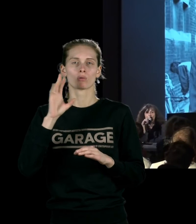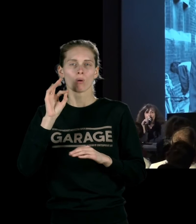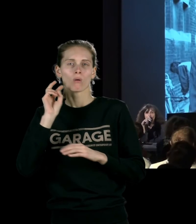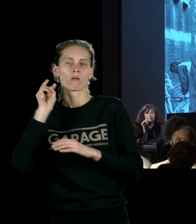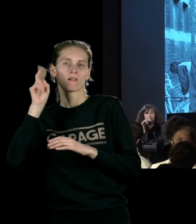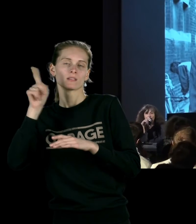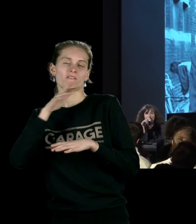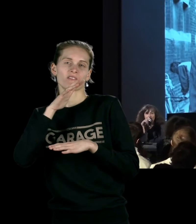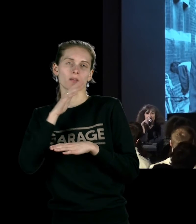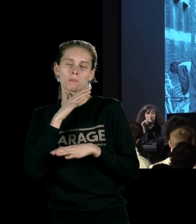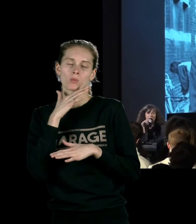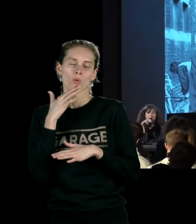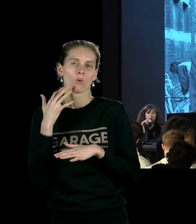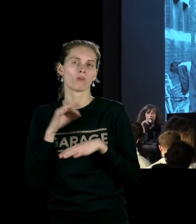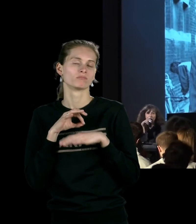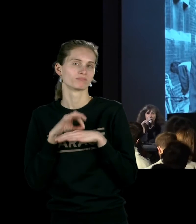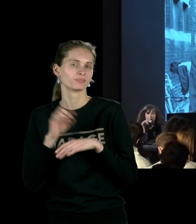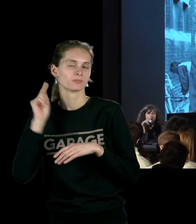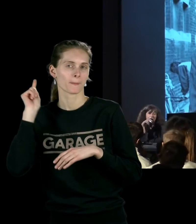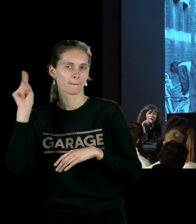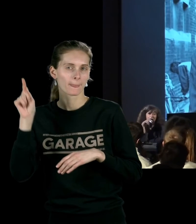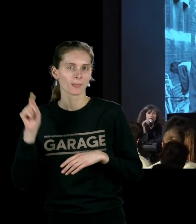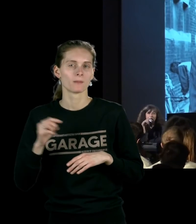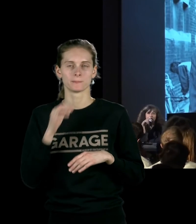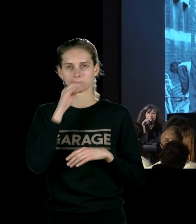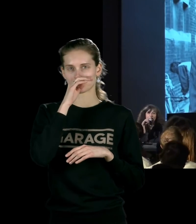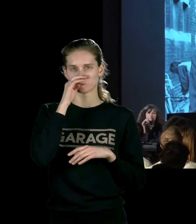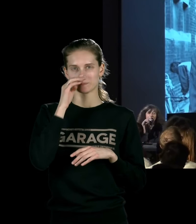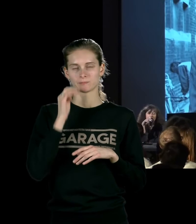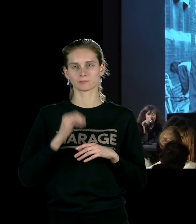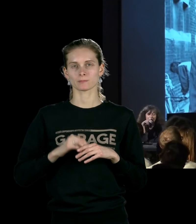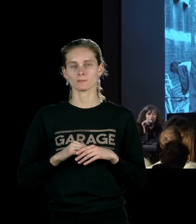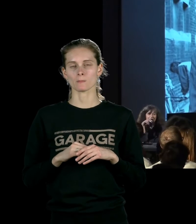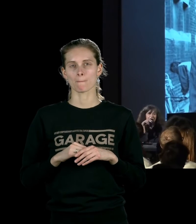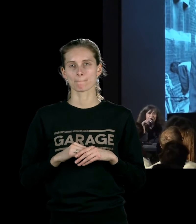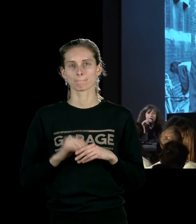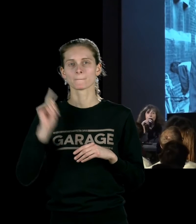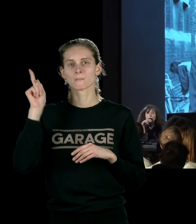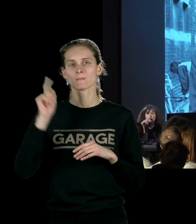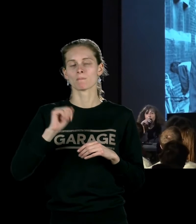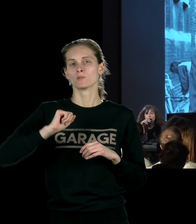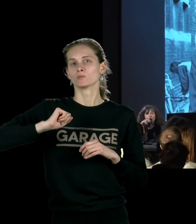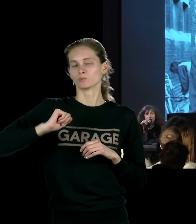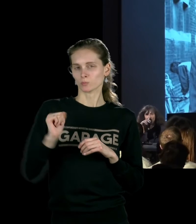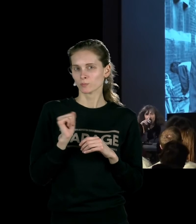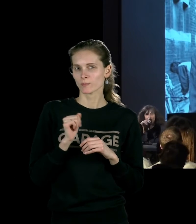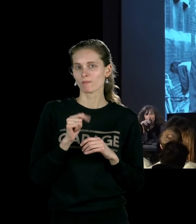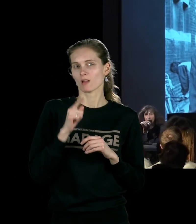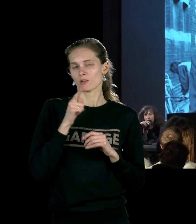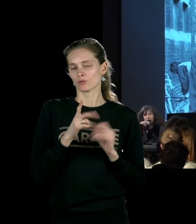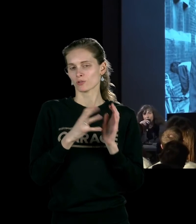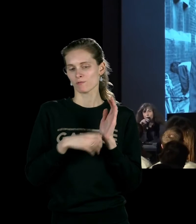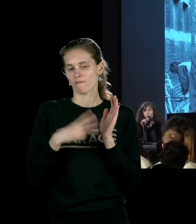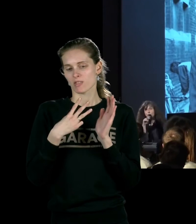Берроузом, с которым он поддерживал очень долгие дружеские отношения. Снимок уже 80-х